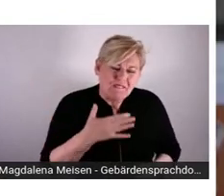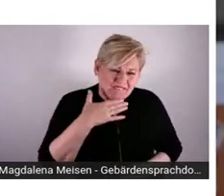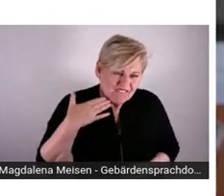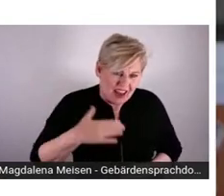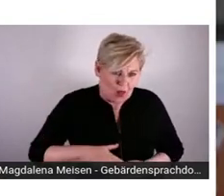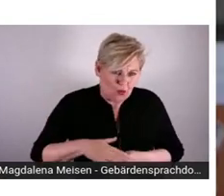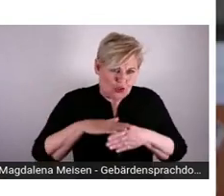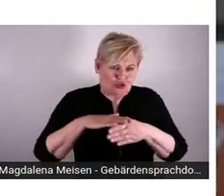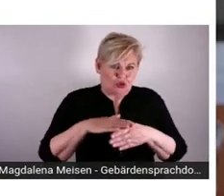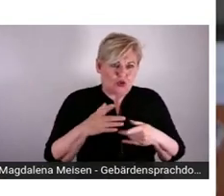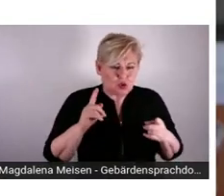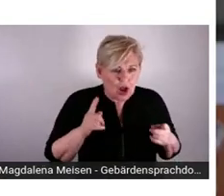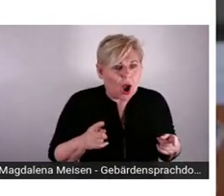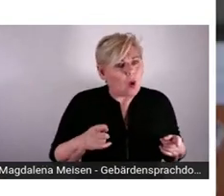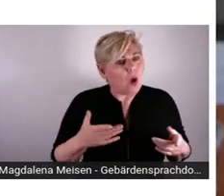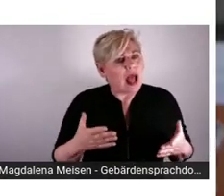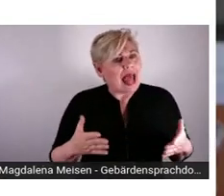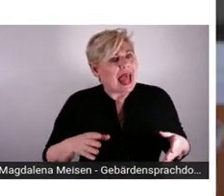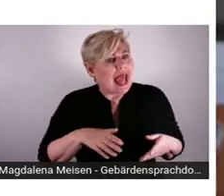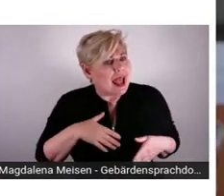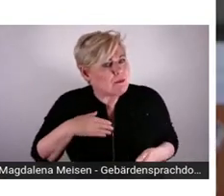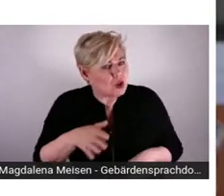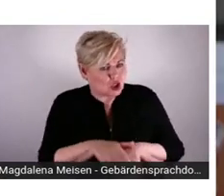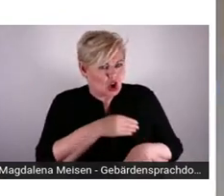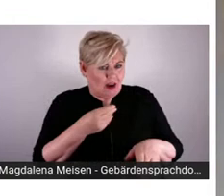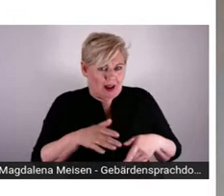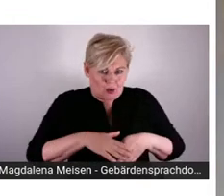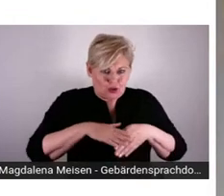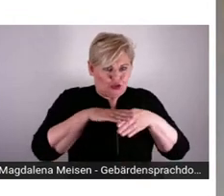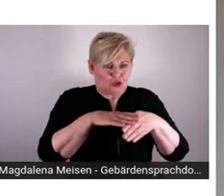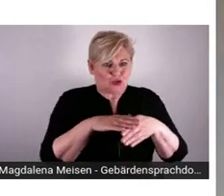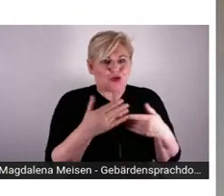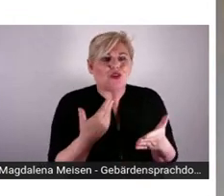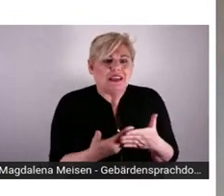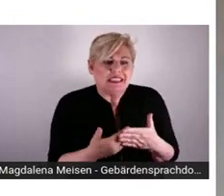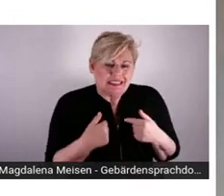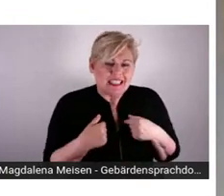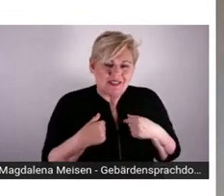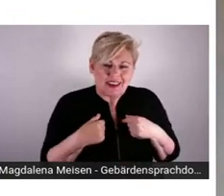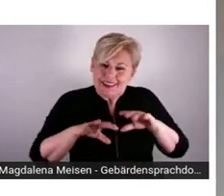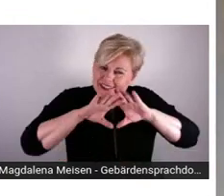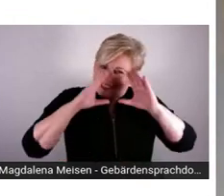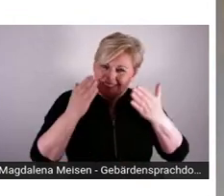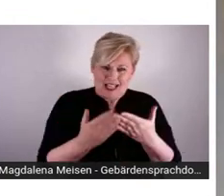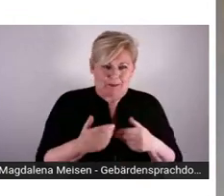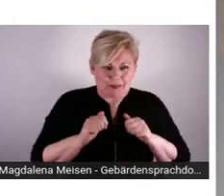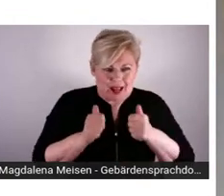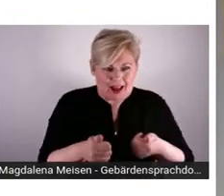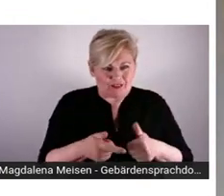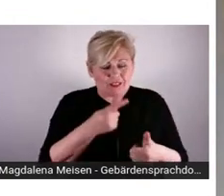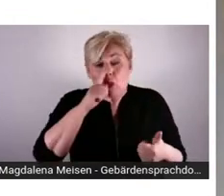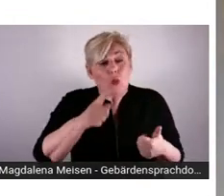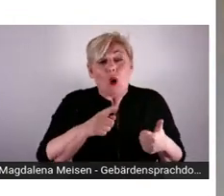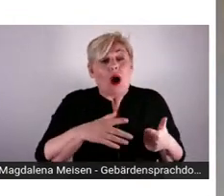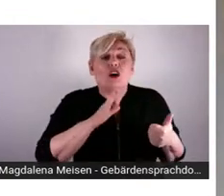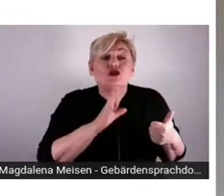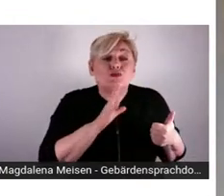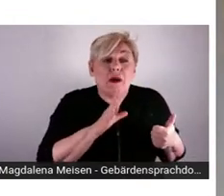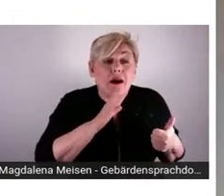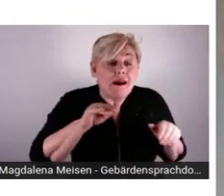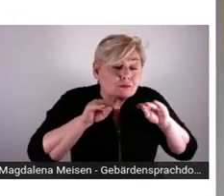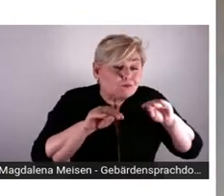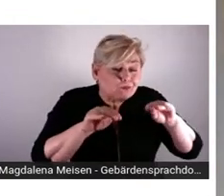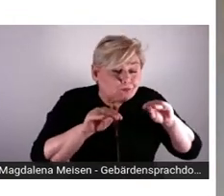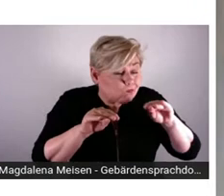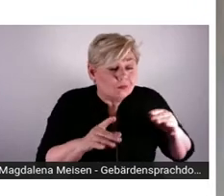und auch emotionale Unterstützung. Deswegen helfen wir mit einem Gesamtpaket. Also wir unterstützen nicht nur beim Spracherwerb, sondern